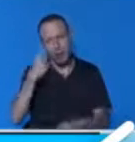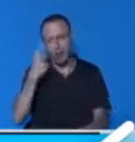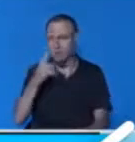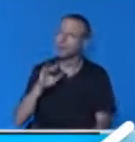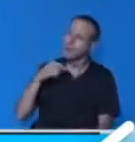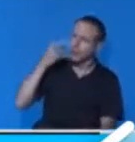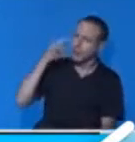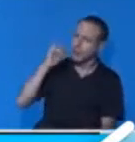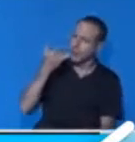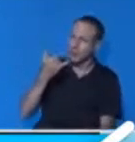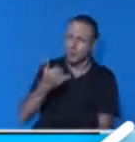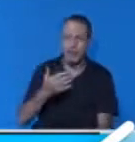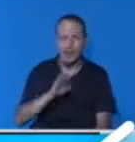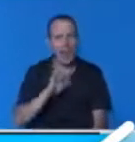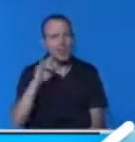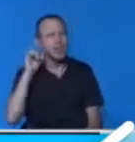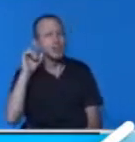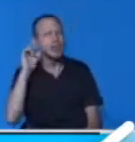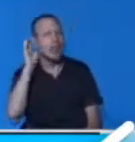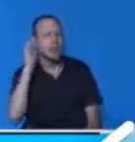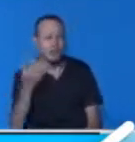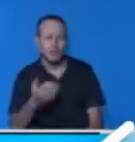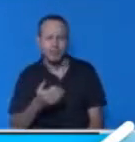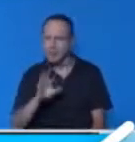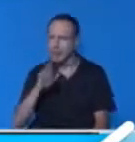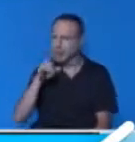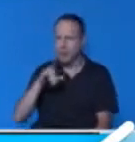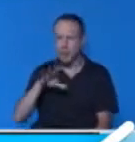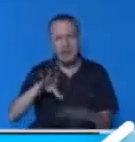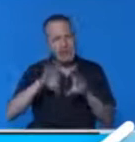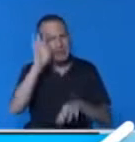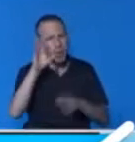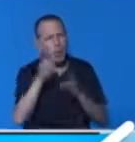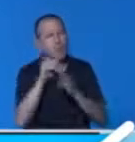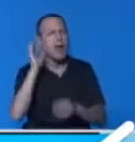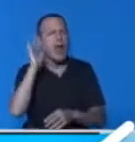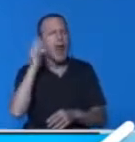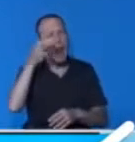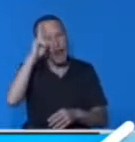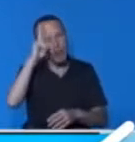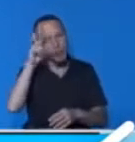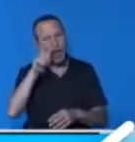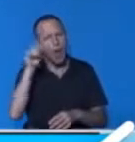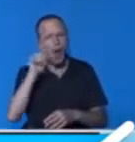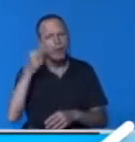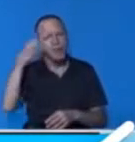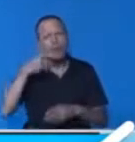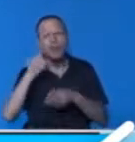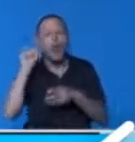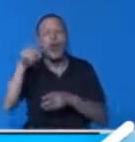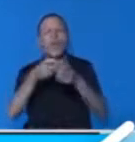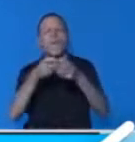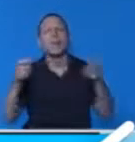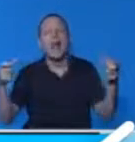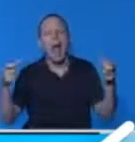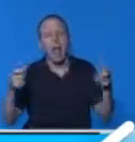אומרת, אין נשים, אי אפשר להגיד. האם הם יצביעו עם הליכוד? כחול לבן הבנתי שהודיעו שלא יגיעו למליאה, אבל האם זה